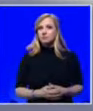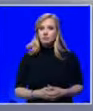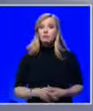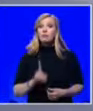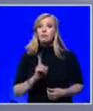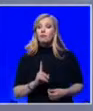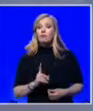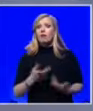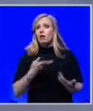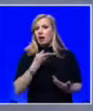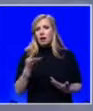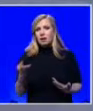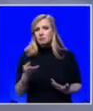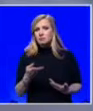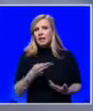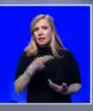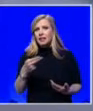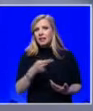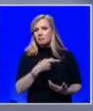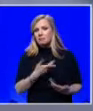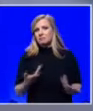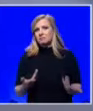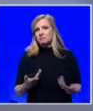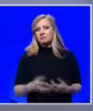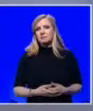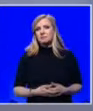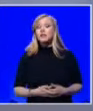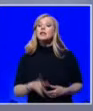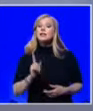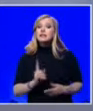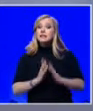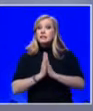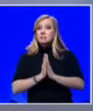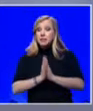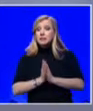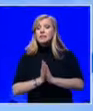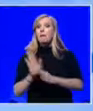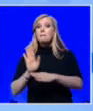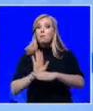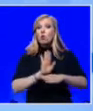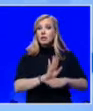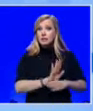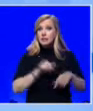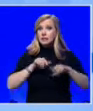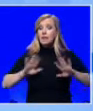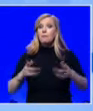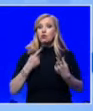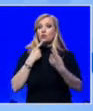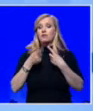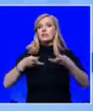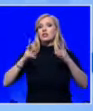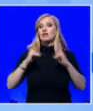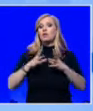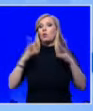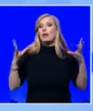с призив... Акцентите къде са? Вие чухте ли ги? Именно с призив политиците да започнат да говорят за решаване на големите